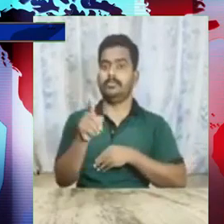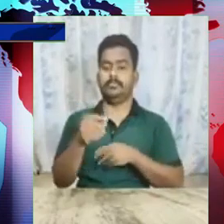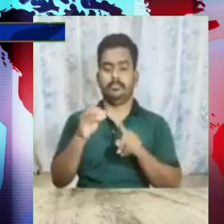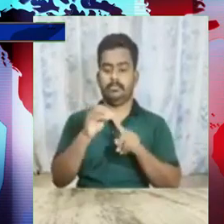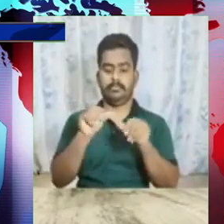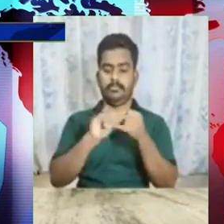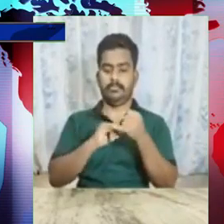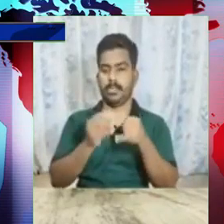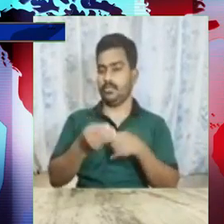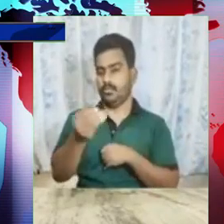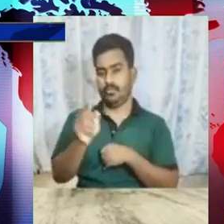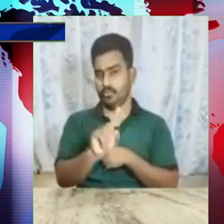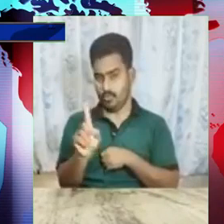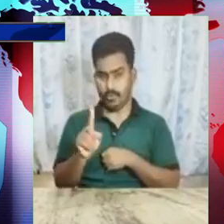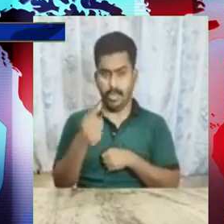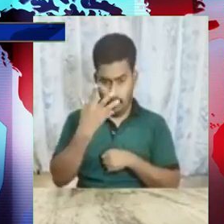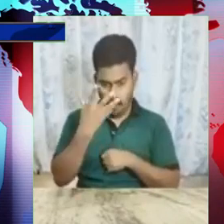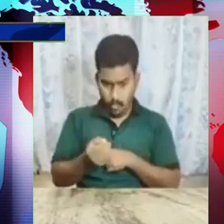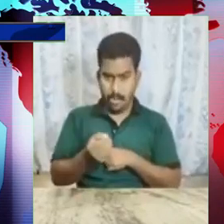മെഡിക്കൽ ആവശ്യങ്ങൾക്കല്ലാതെ